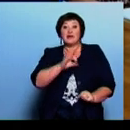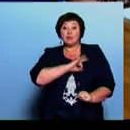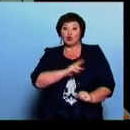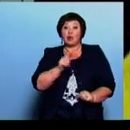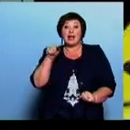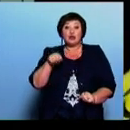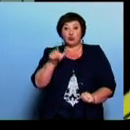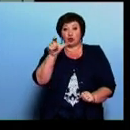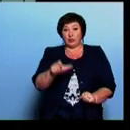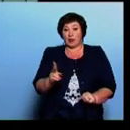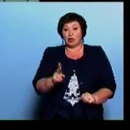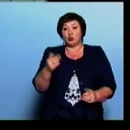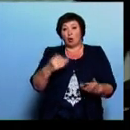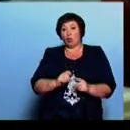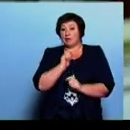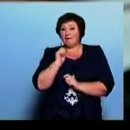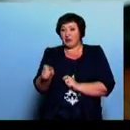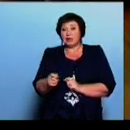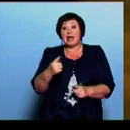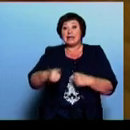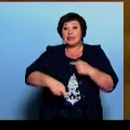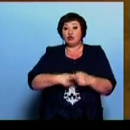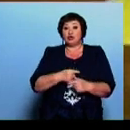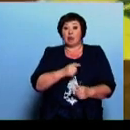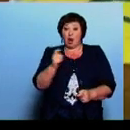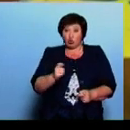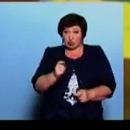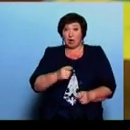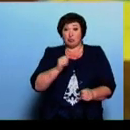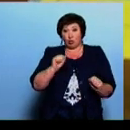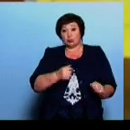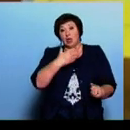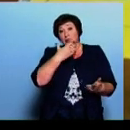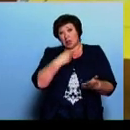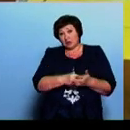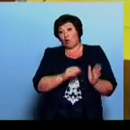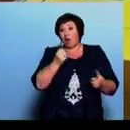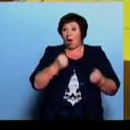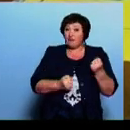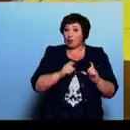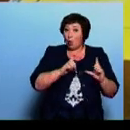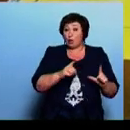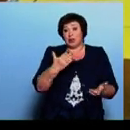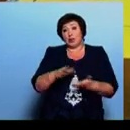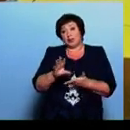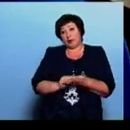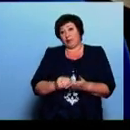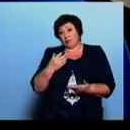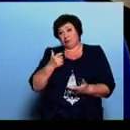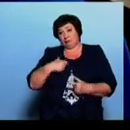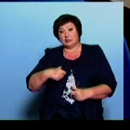тот человек, которому он выдан. Следовательно, владелец знака может прикрепить его на личное авто или взять с собой, например, в такси.